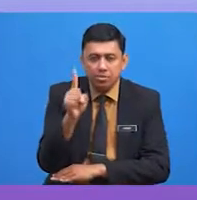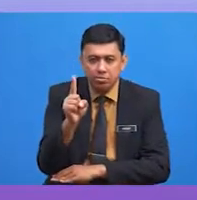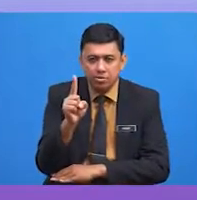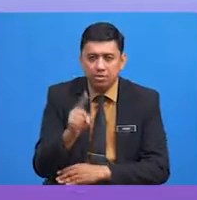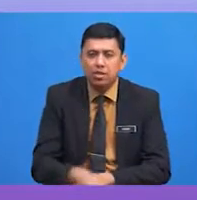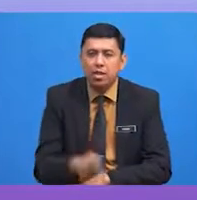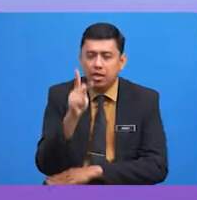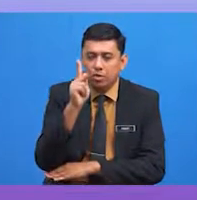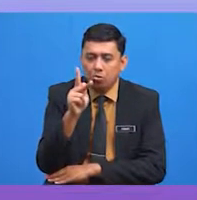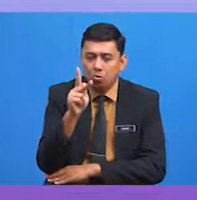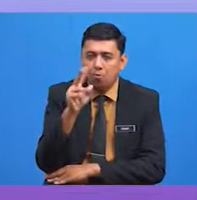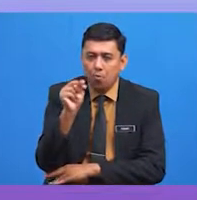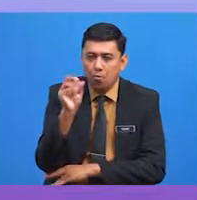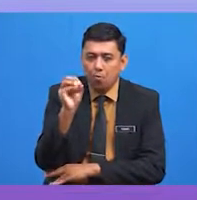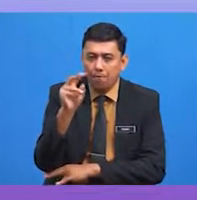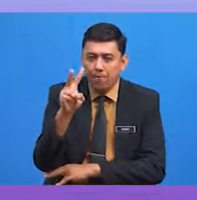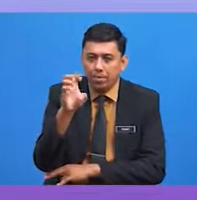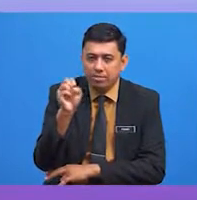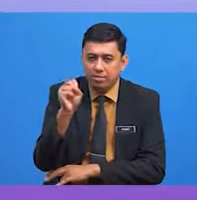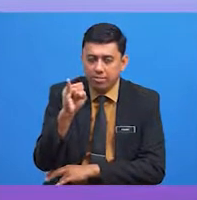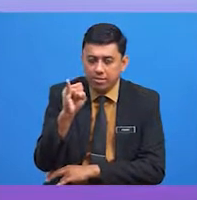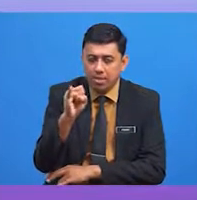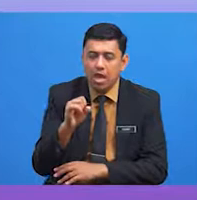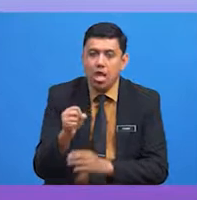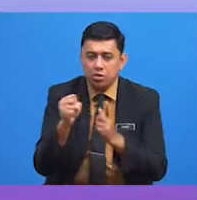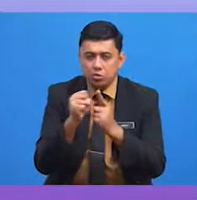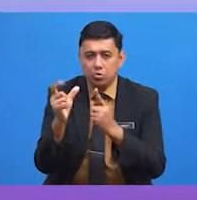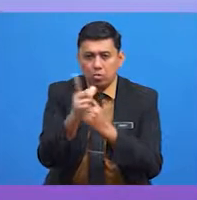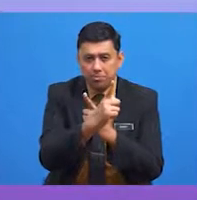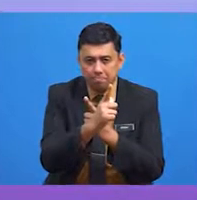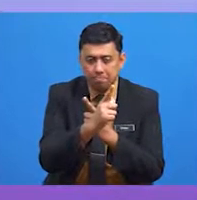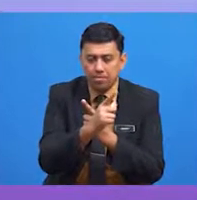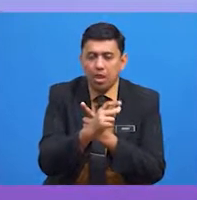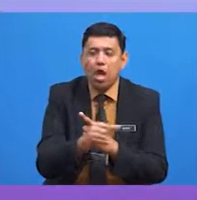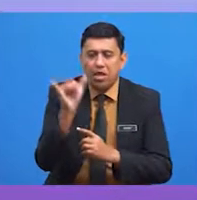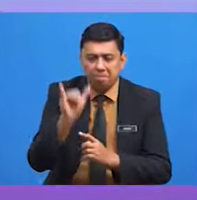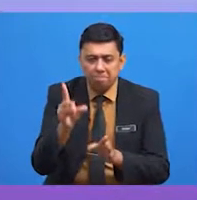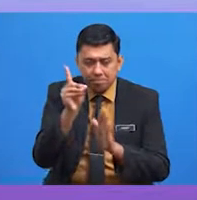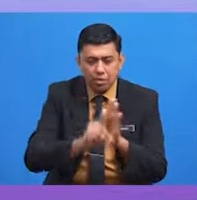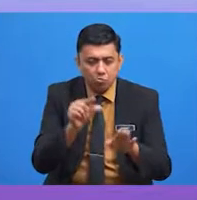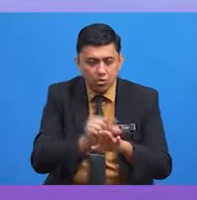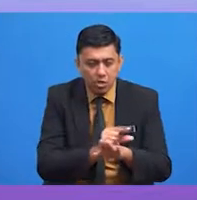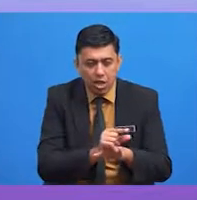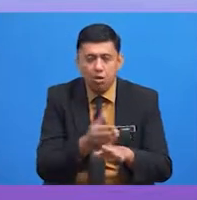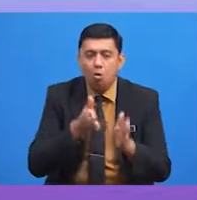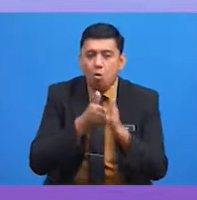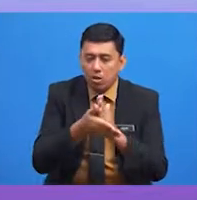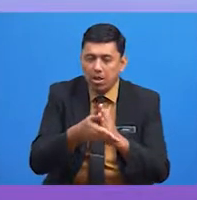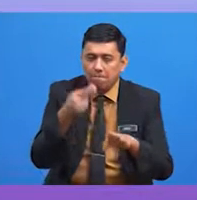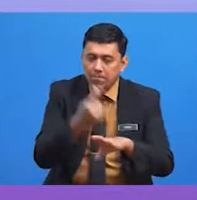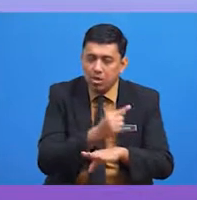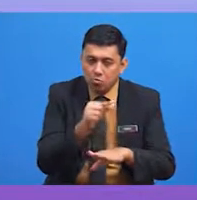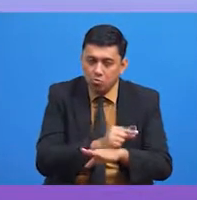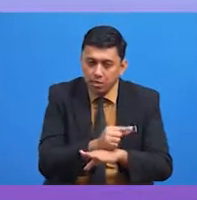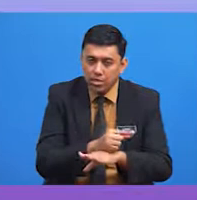konvensi sosial, iaitu yang digunakan oleh pengguna tertentu untuk